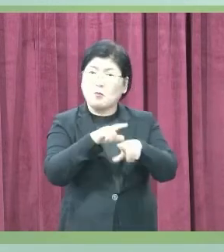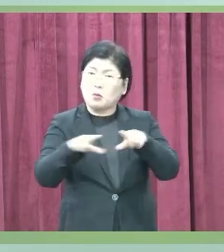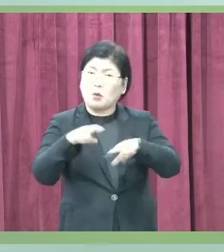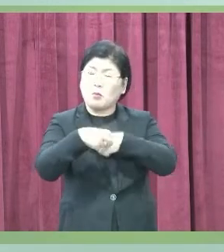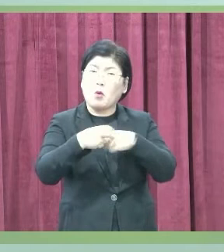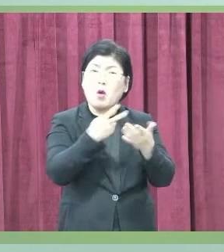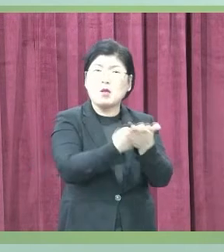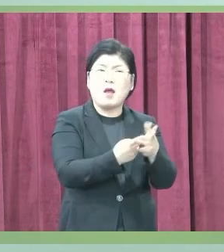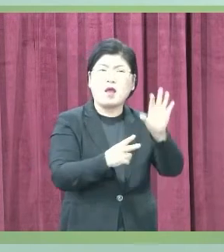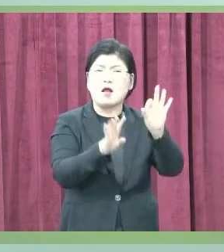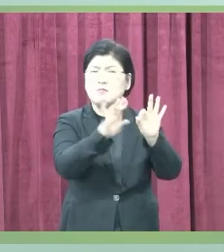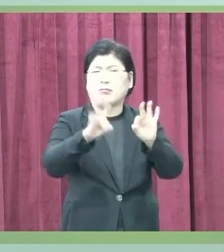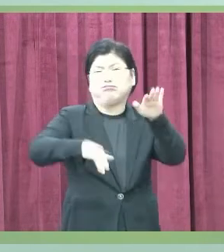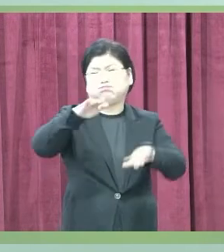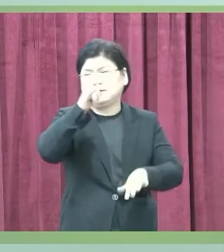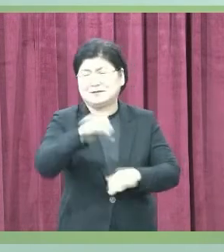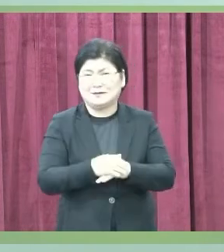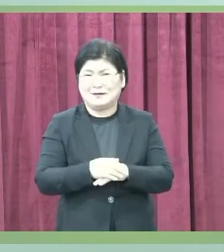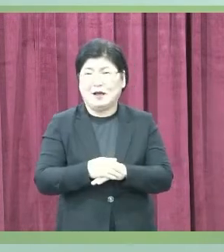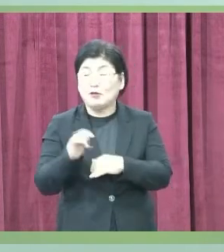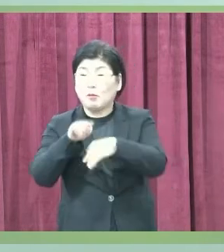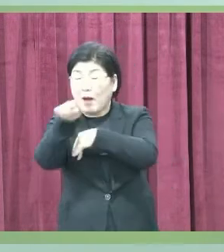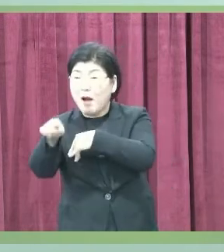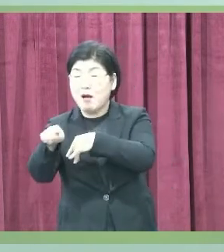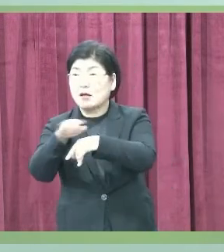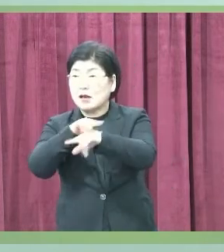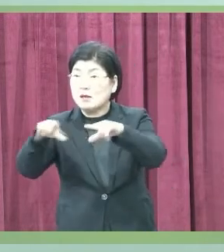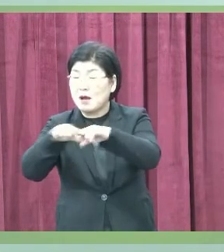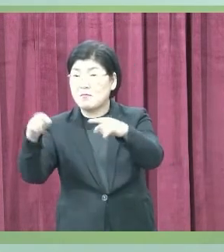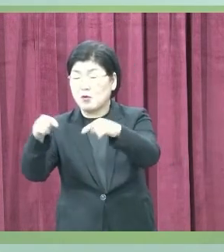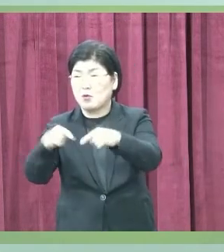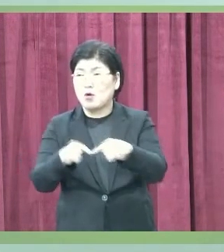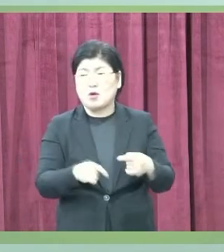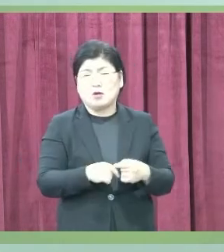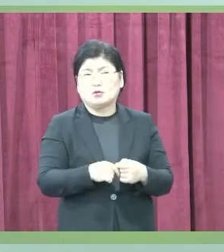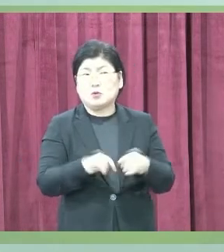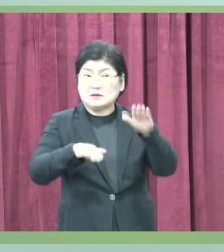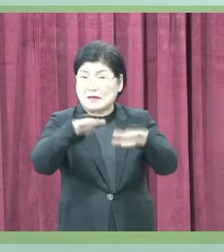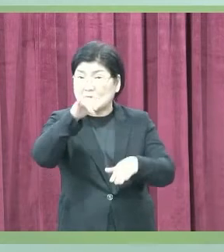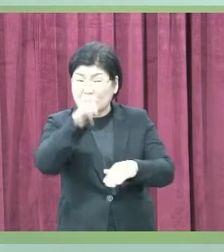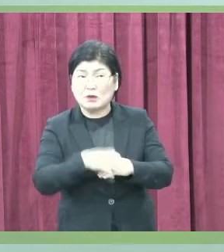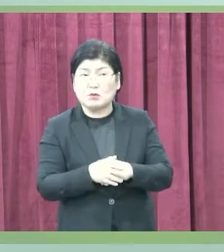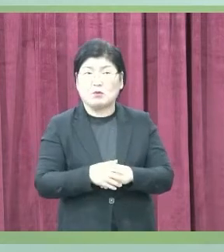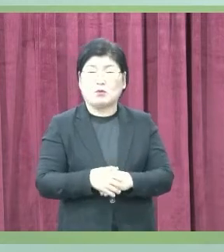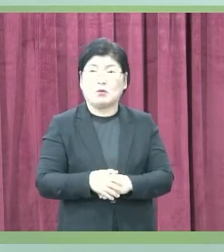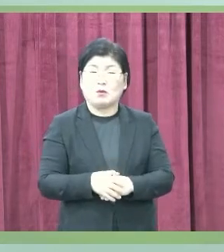일수가 10배 차이가 납니다. 예, 외래 일수는 한 1.9배 차이 나고, 예,